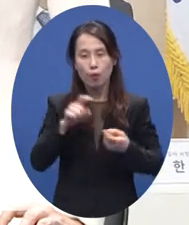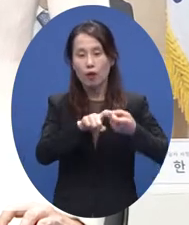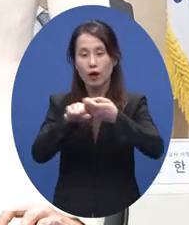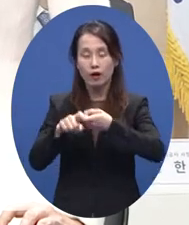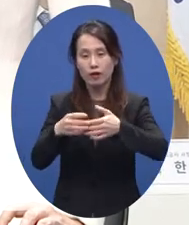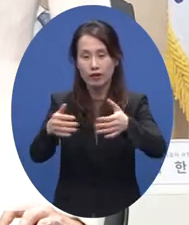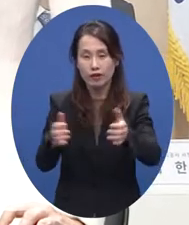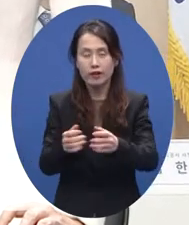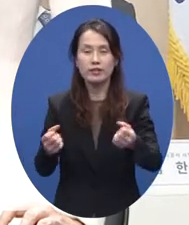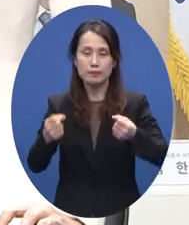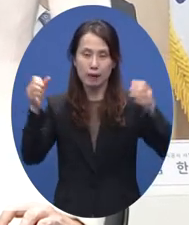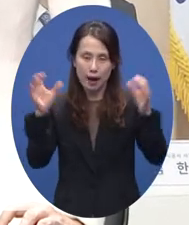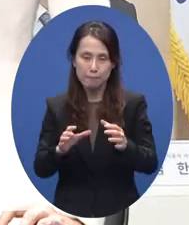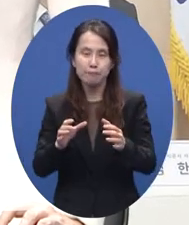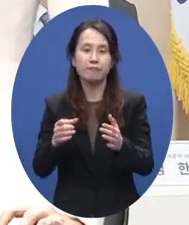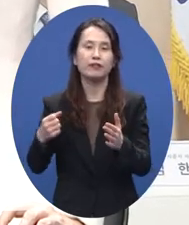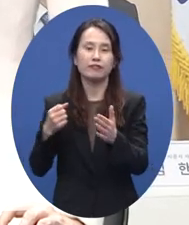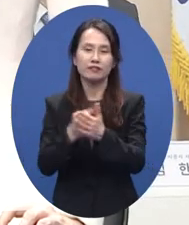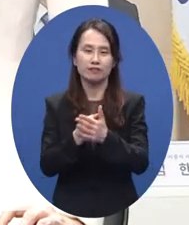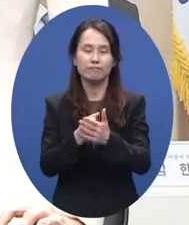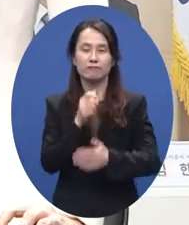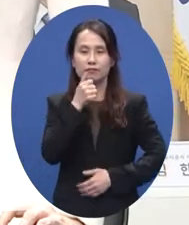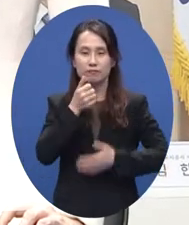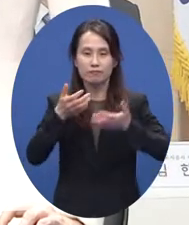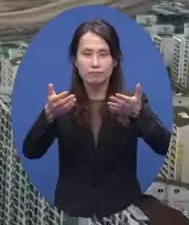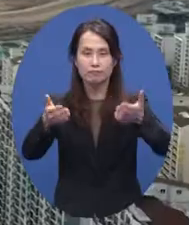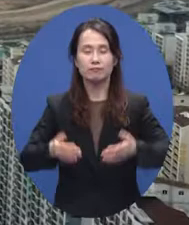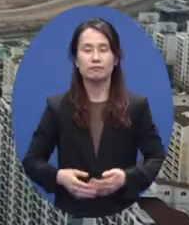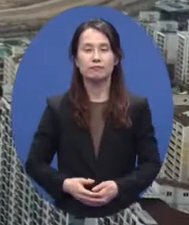모으기로 했습니다. 최창순 기자의 보도입니다.